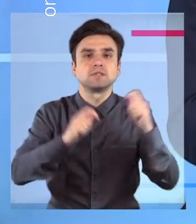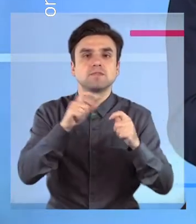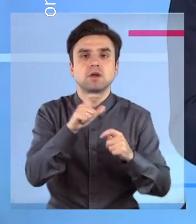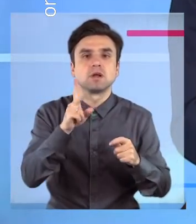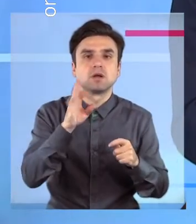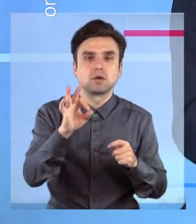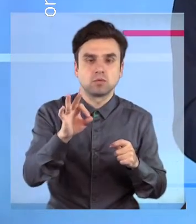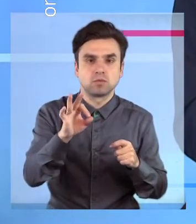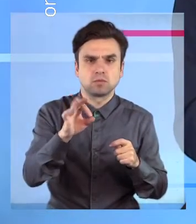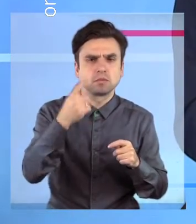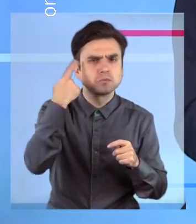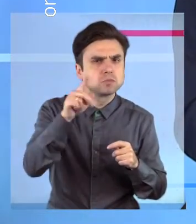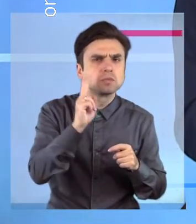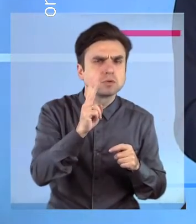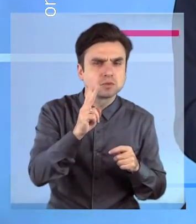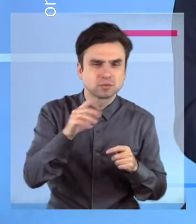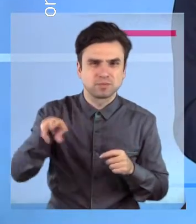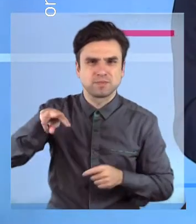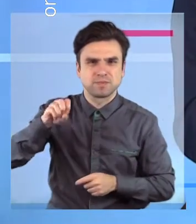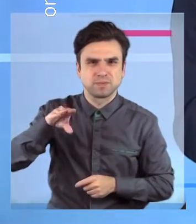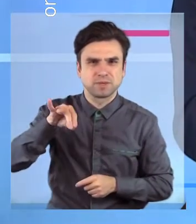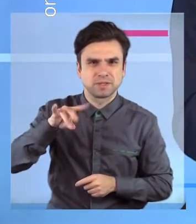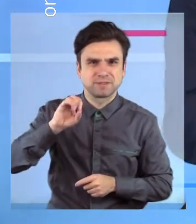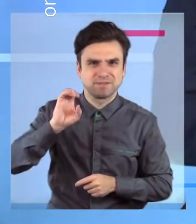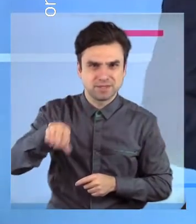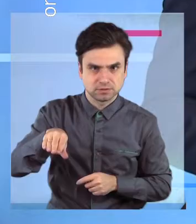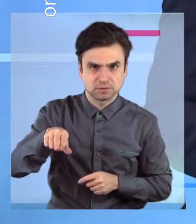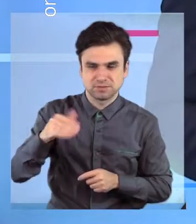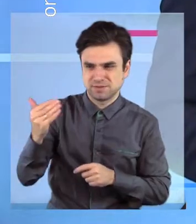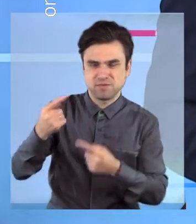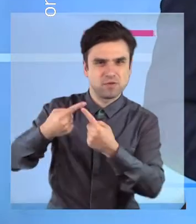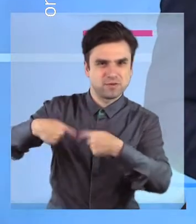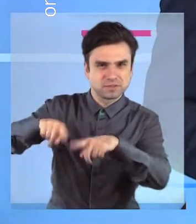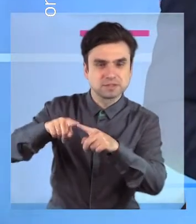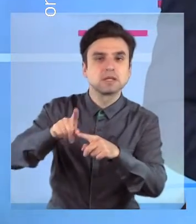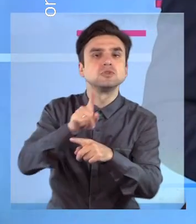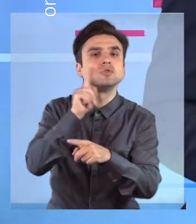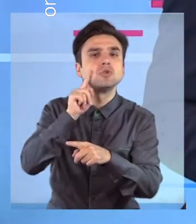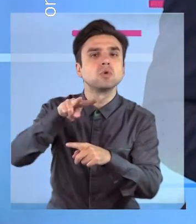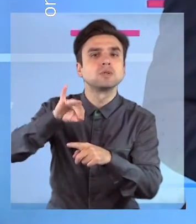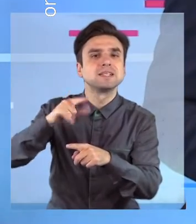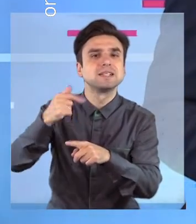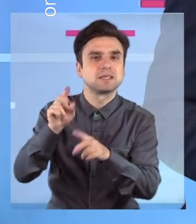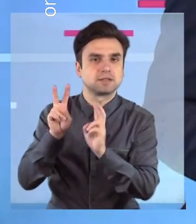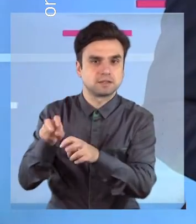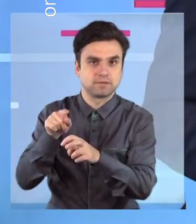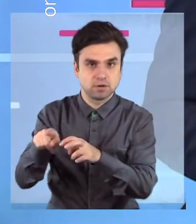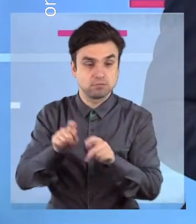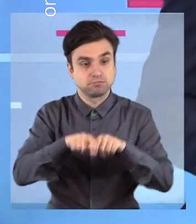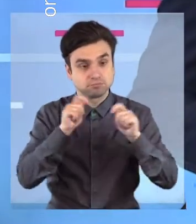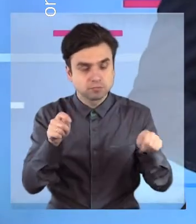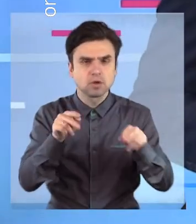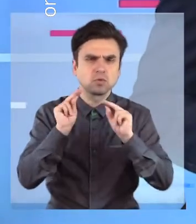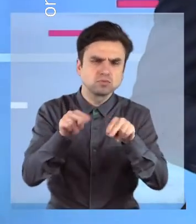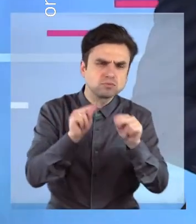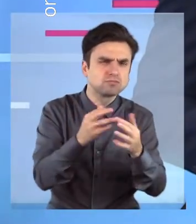Метінвест Green League. Попереду на школярів чекає низка цікавих та корисних активностей. Як вони стартували, розкажуть наші